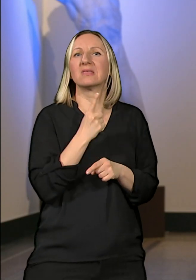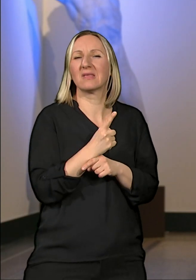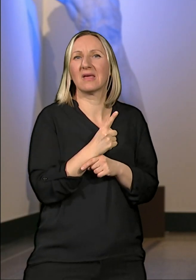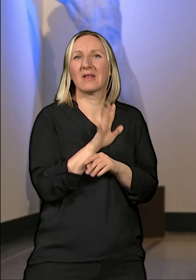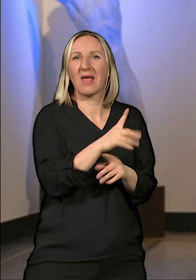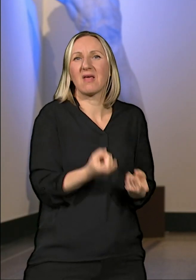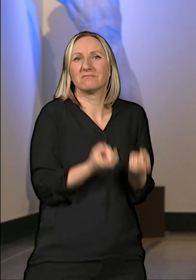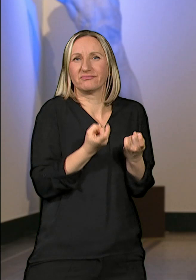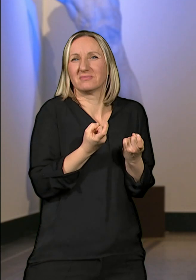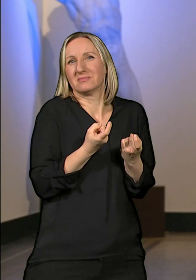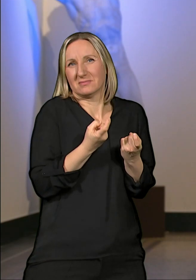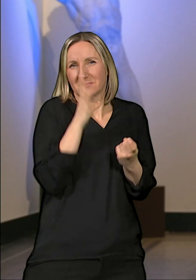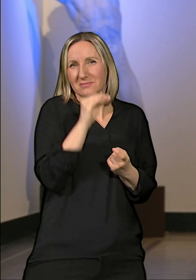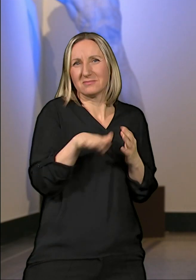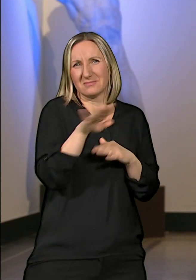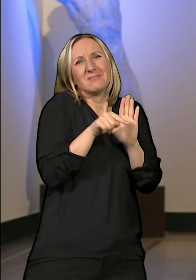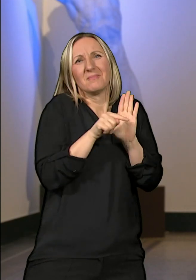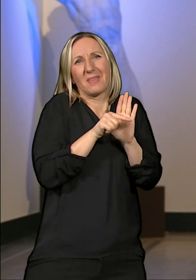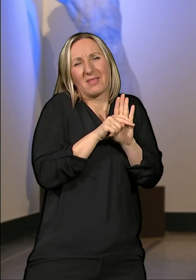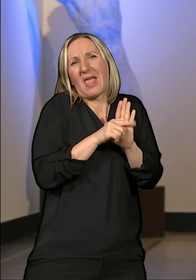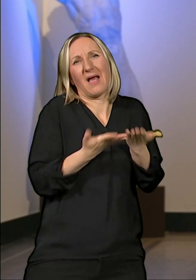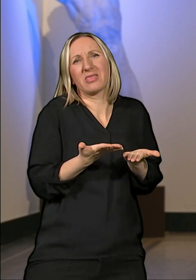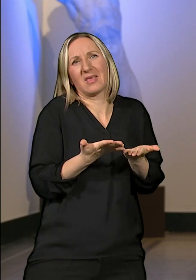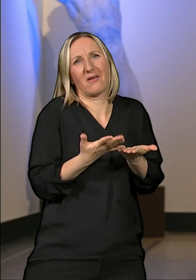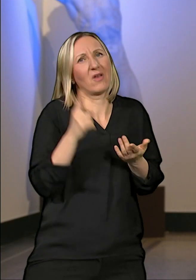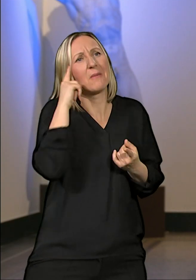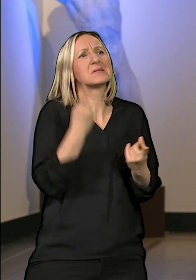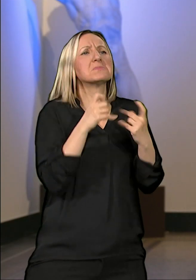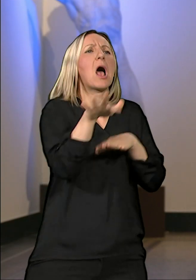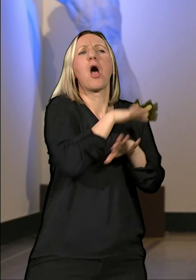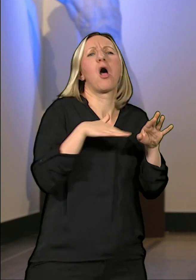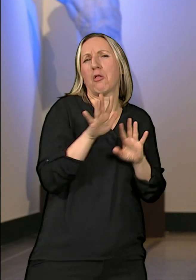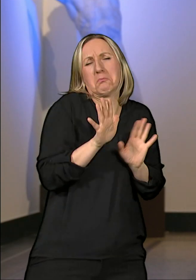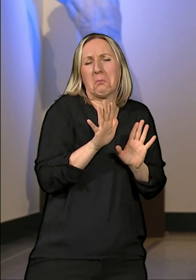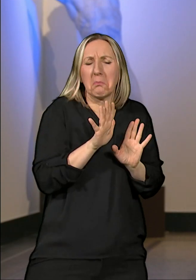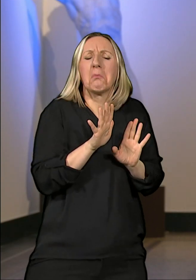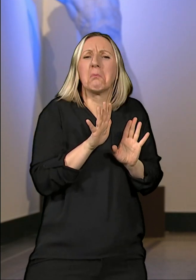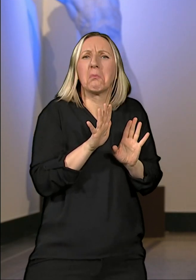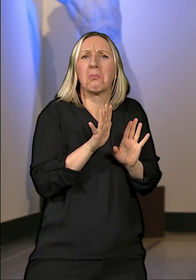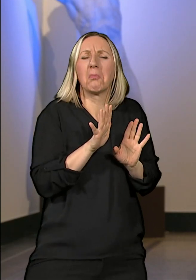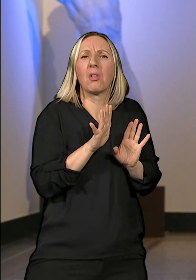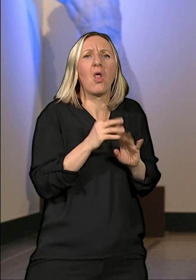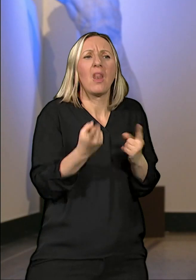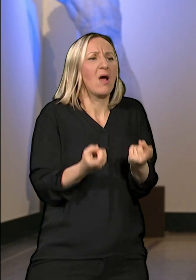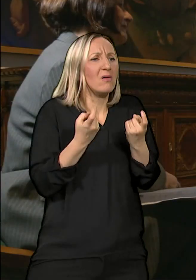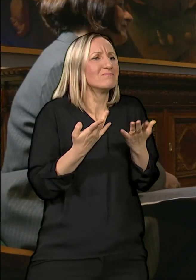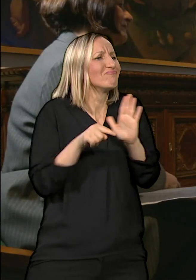palanački, destruktivni palanački, kad kažem, nemam ništa protiv palanke, nego jedan